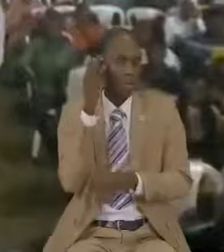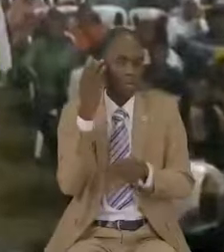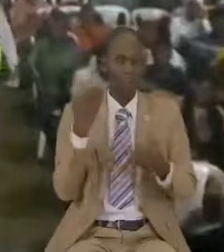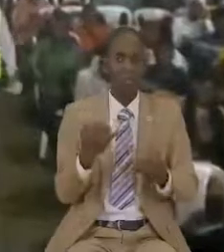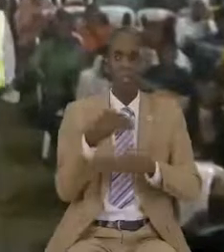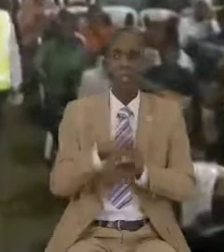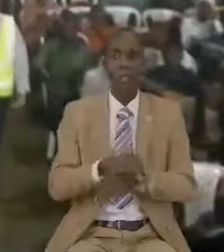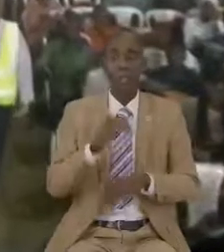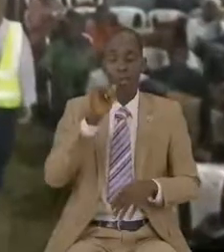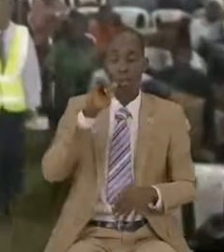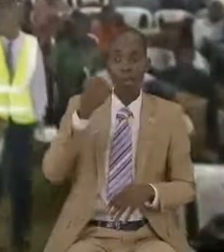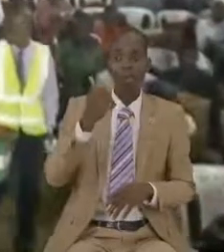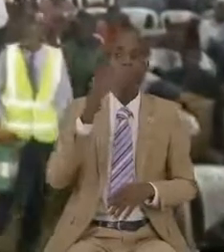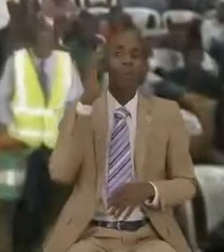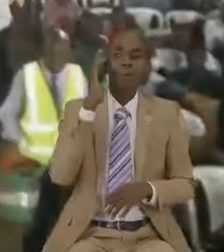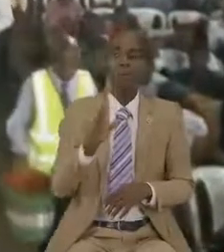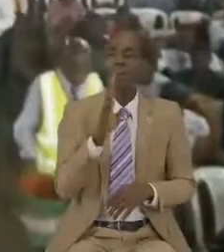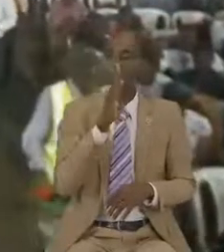demain sera